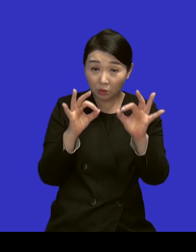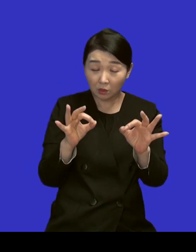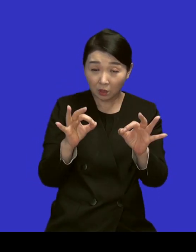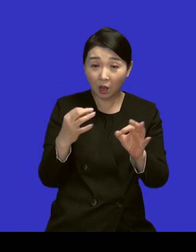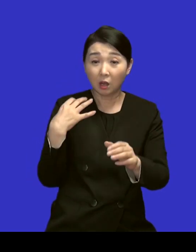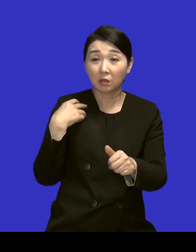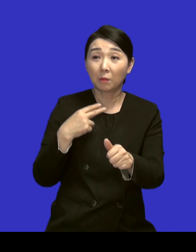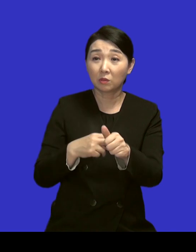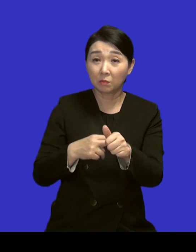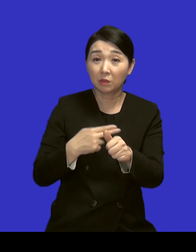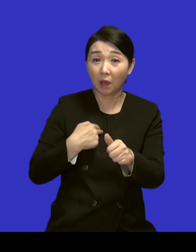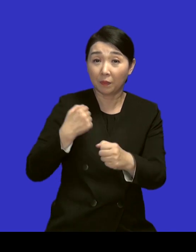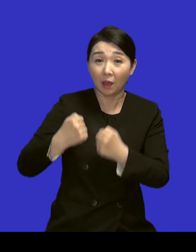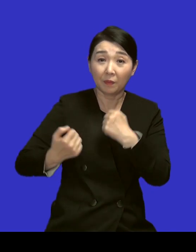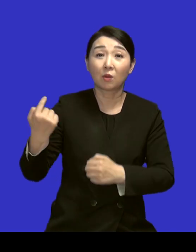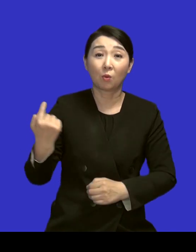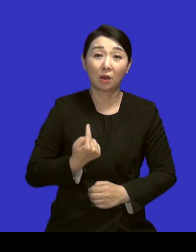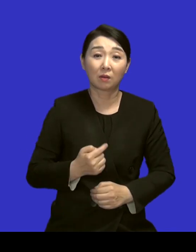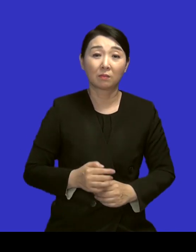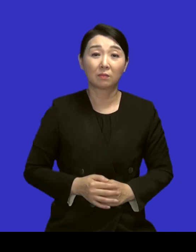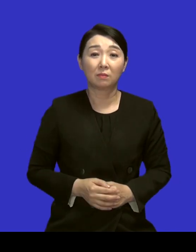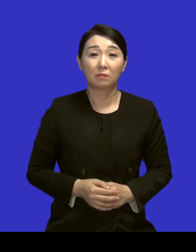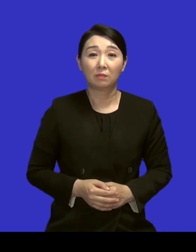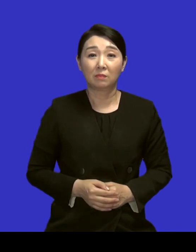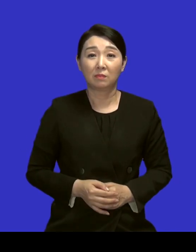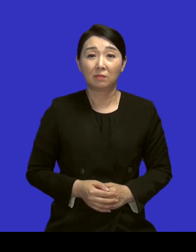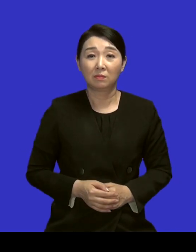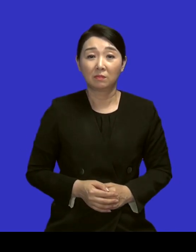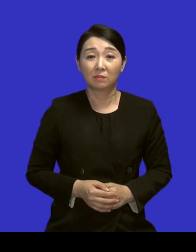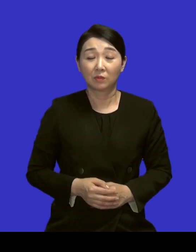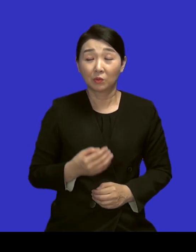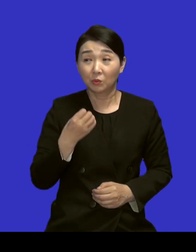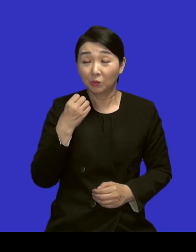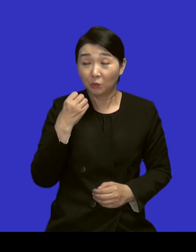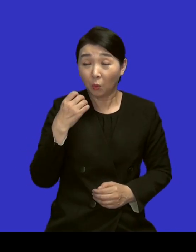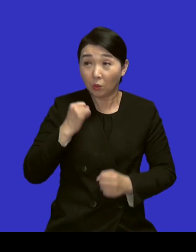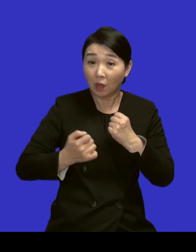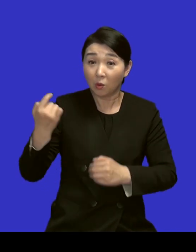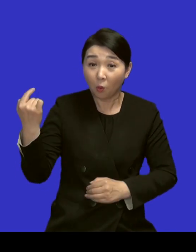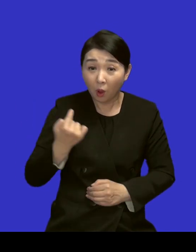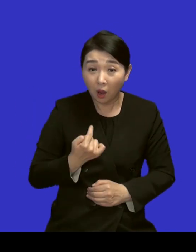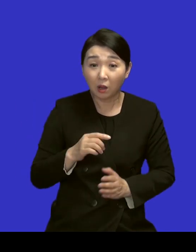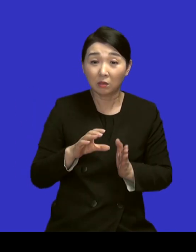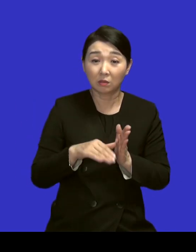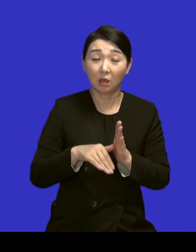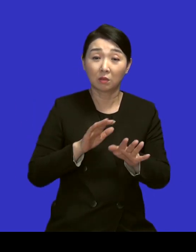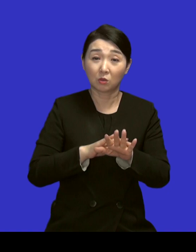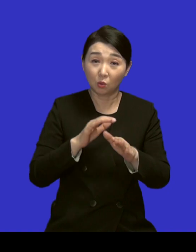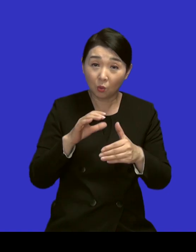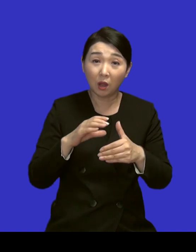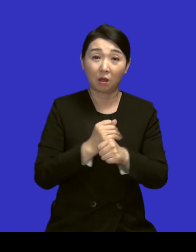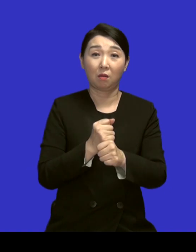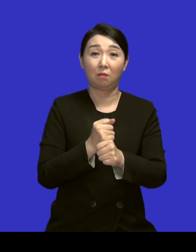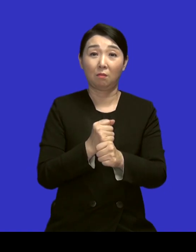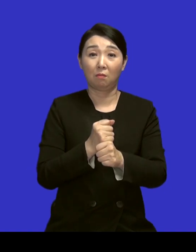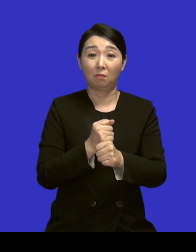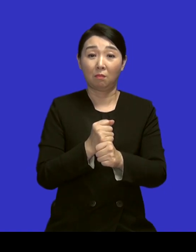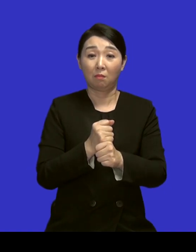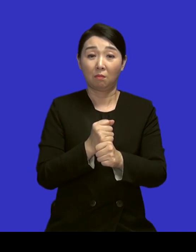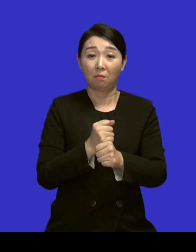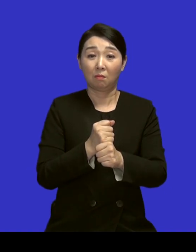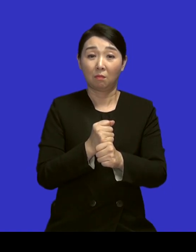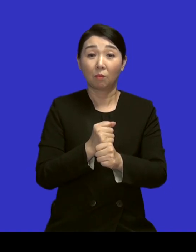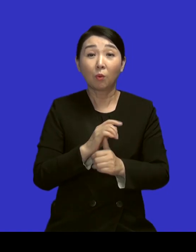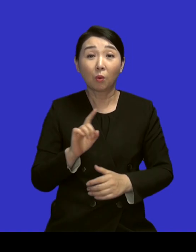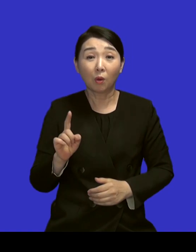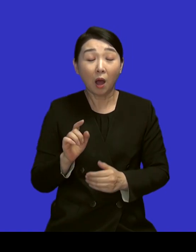담임 선생님이 저한테 달려오시는 거예요. 그리고 더 신기한 건 달려오시더니 제 손을 이렇게 꽉 잡으시는 거예요. 근데 혹시 할렐루야